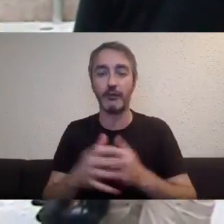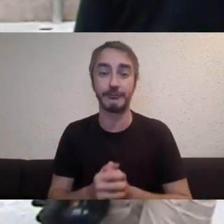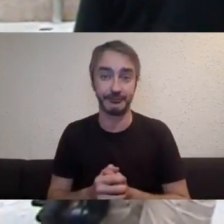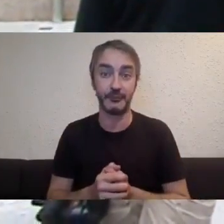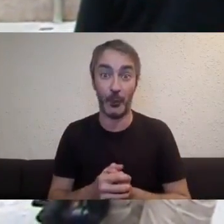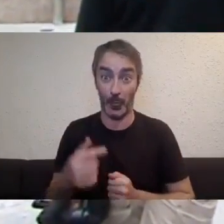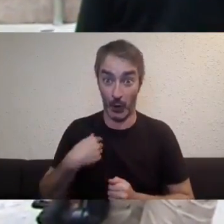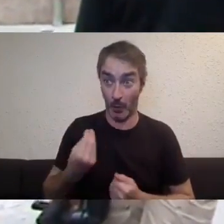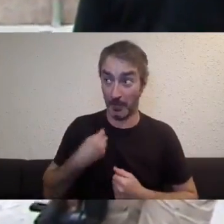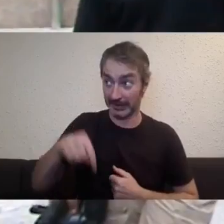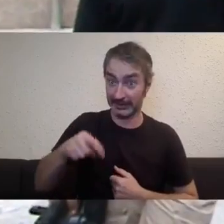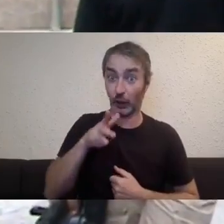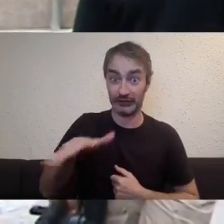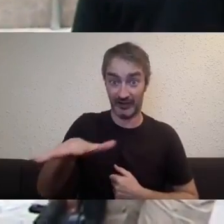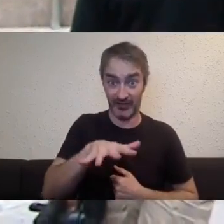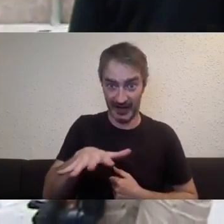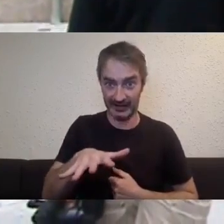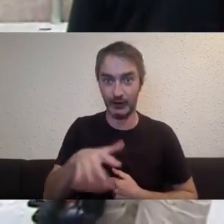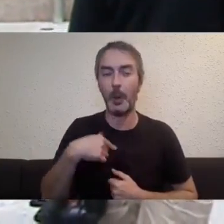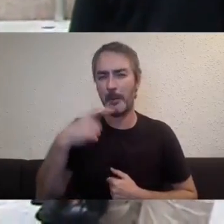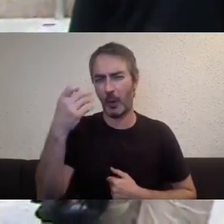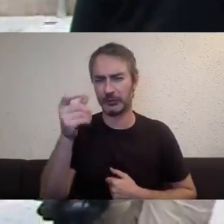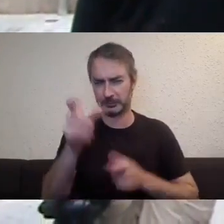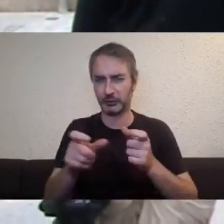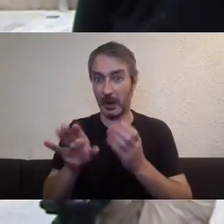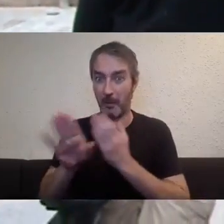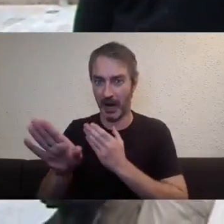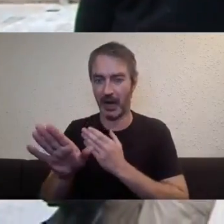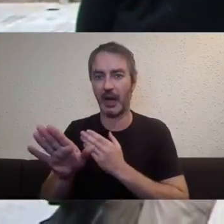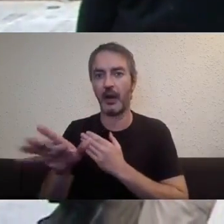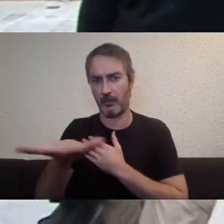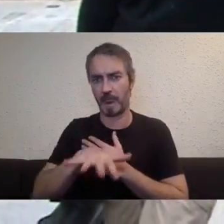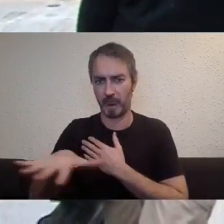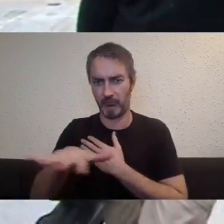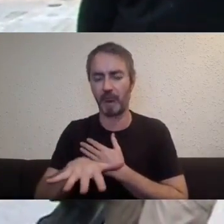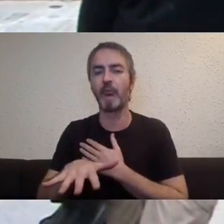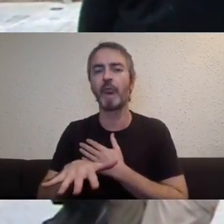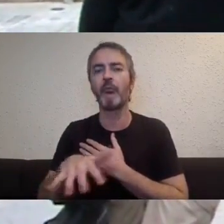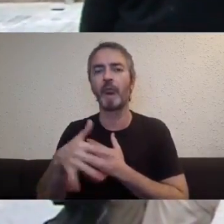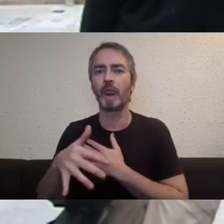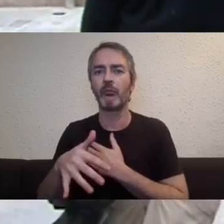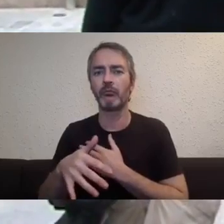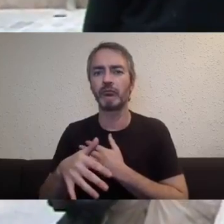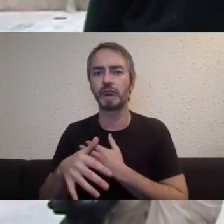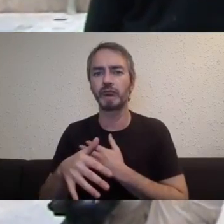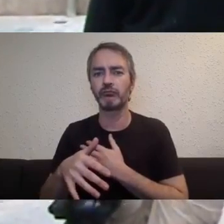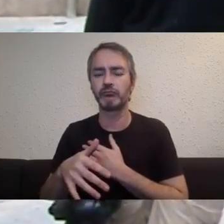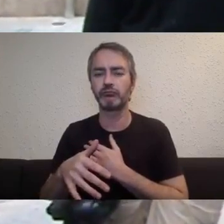mica de campanya, i crec que a través d'això també, jo que he vist que aquí està Francs, hi havia molta gent del barri, doncs que,